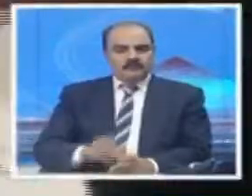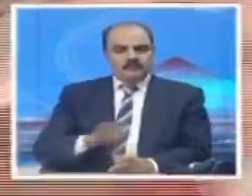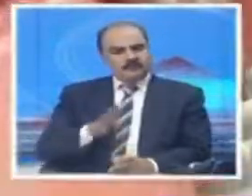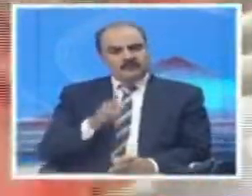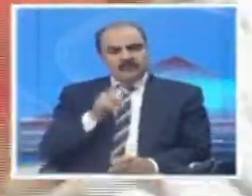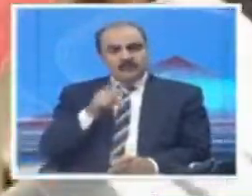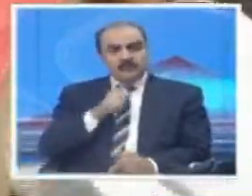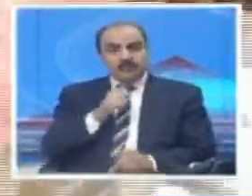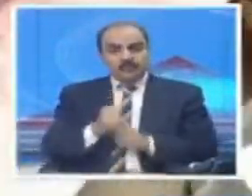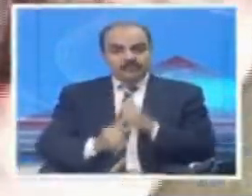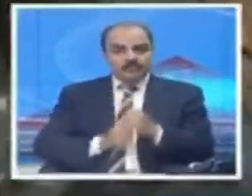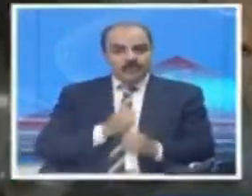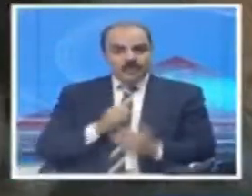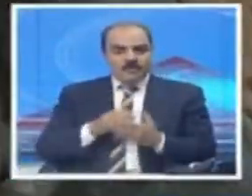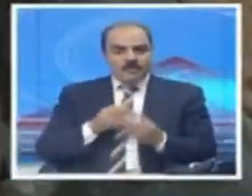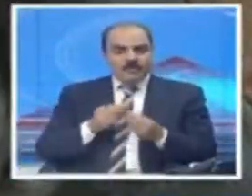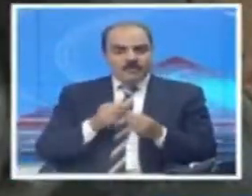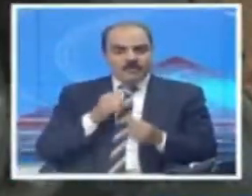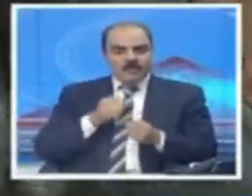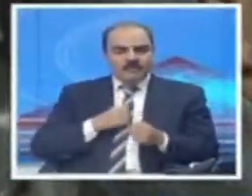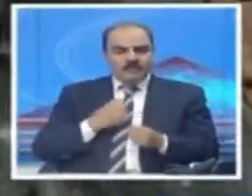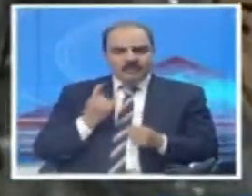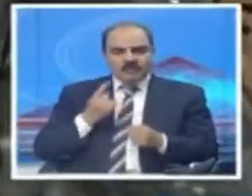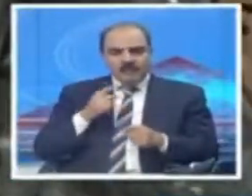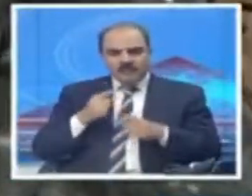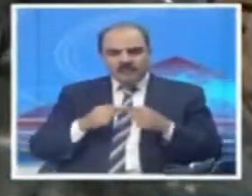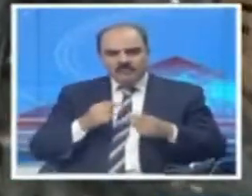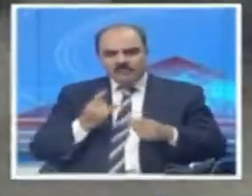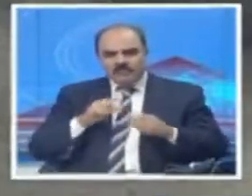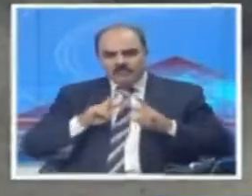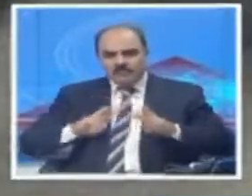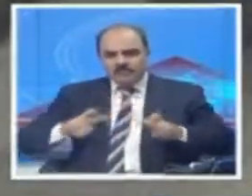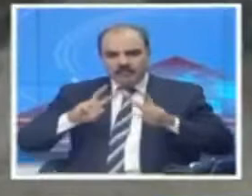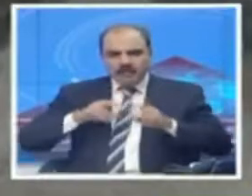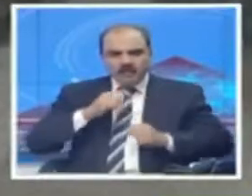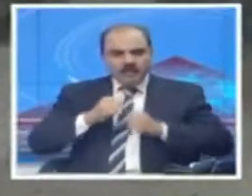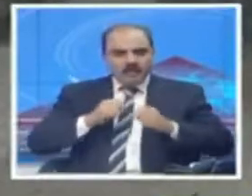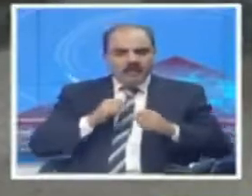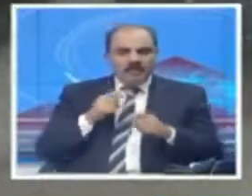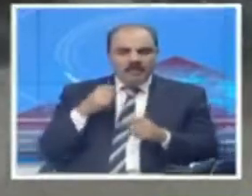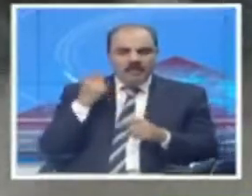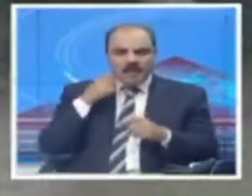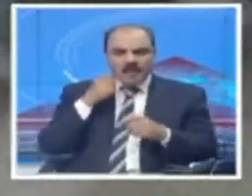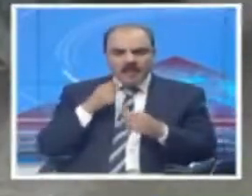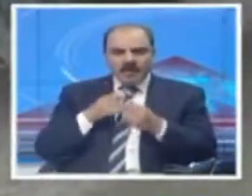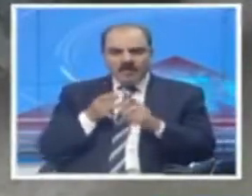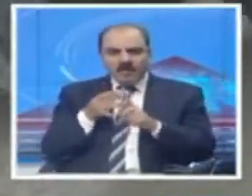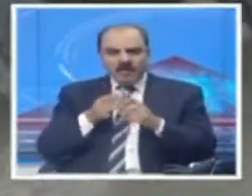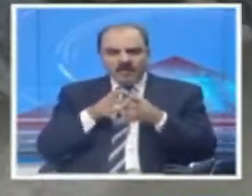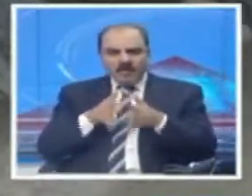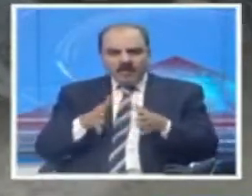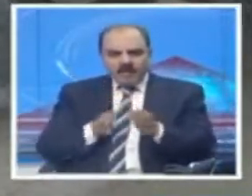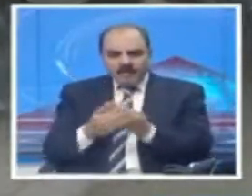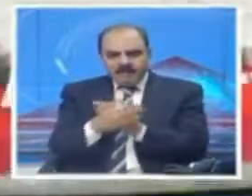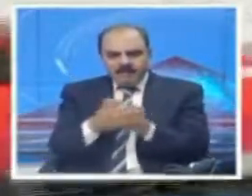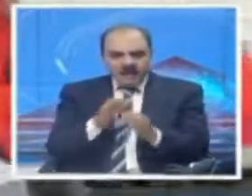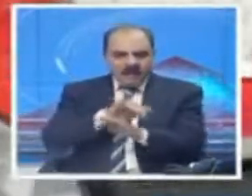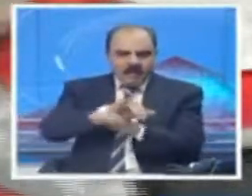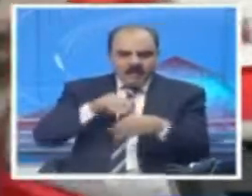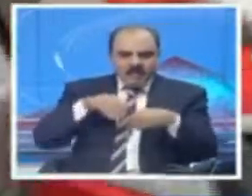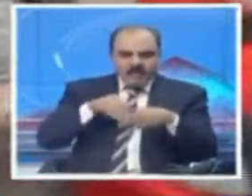شك أن الجهود الكبيرة التي تبذلها أجهزة وزارة الداخلية في التصدي لجرائم الإتجار وتهريب المواد